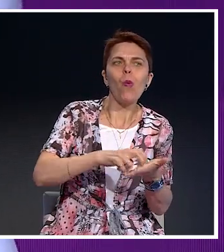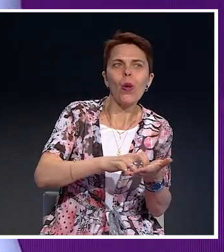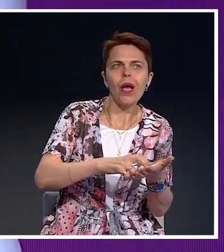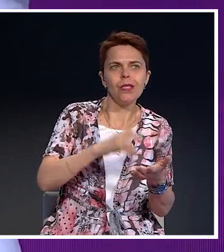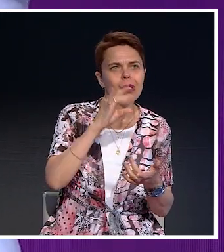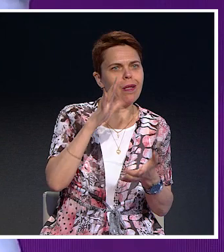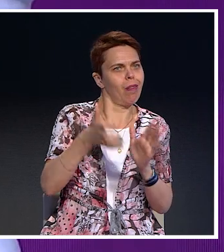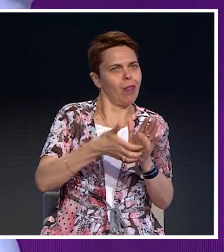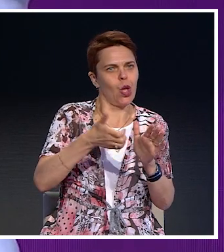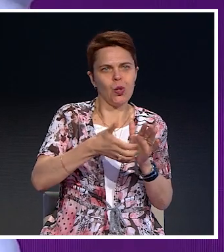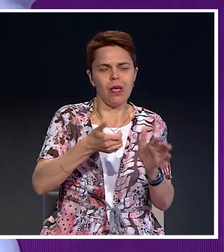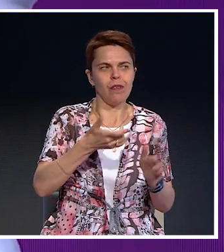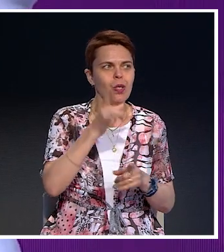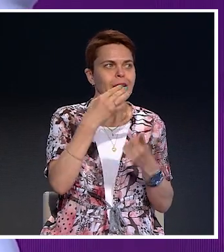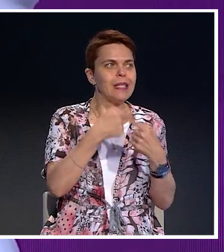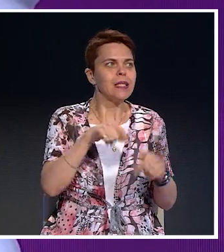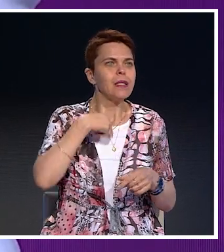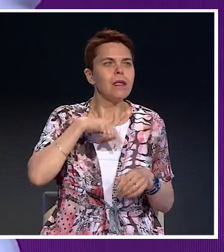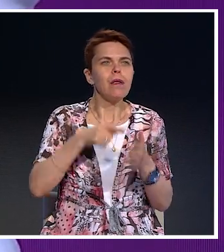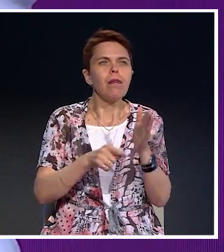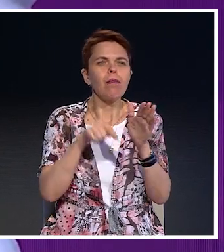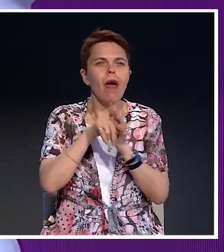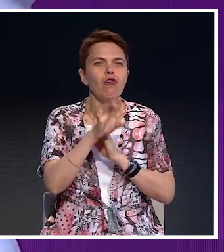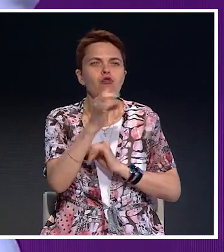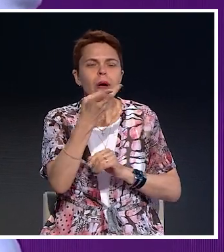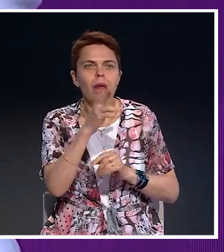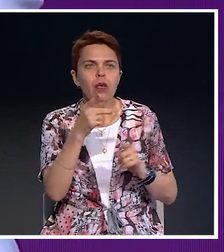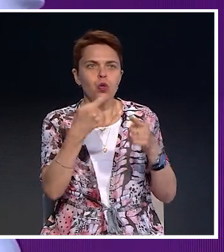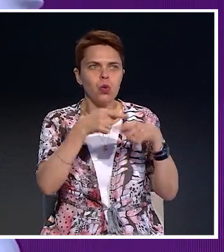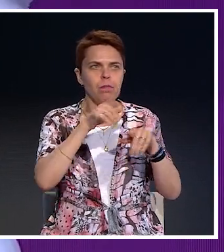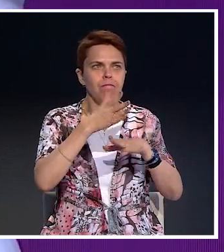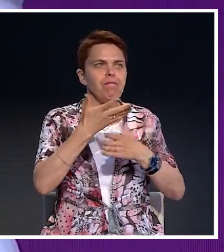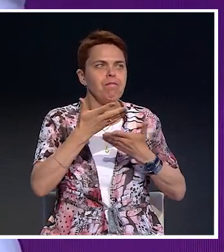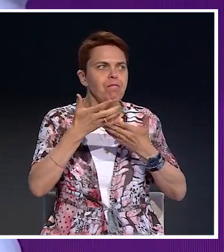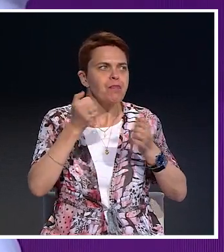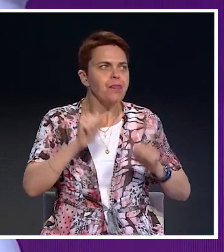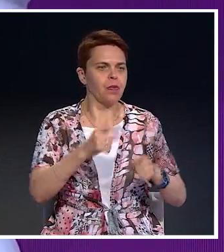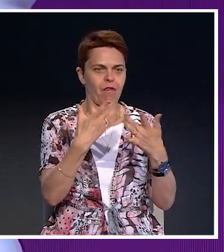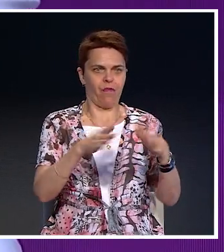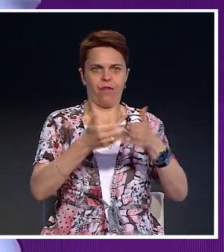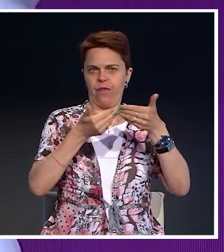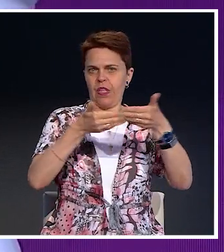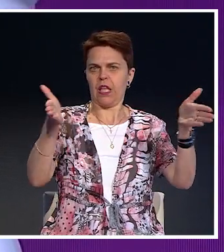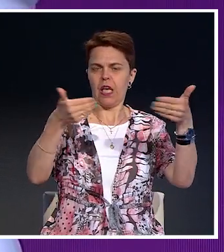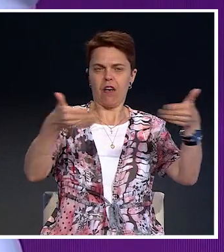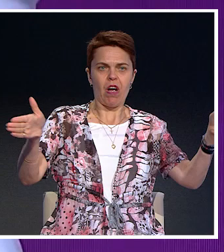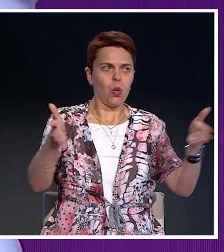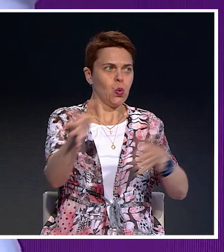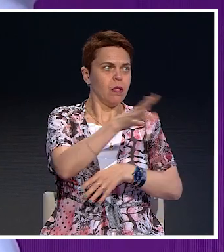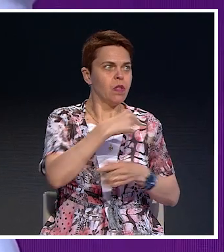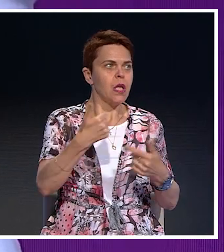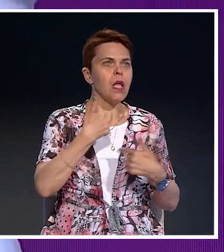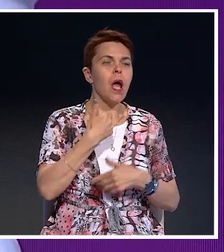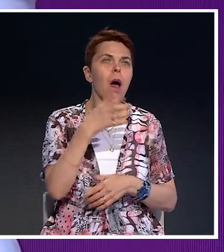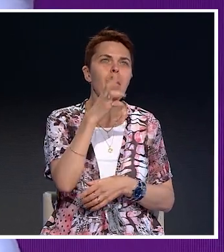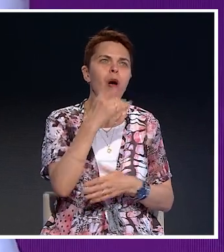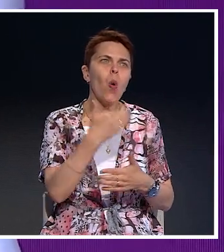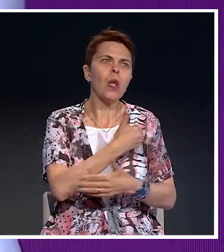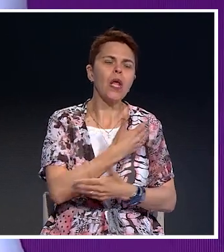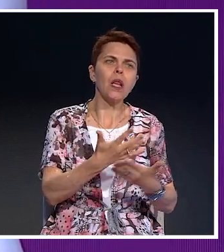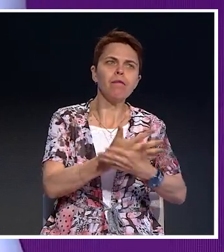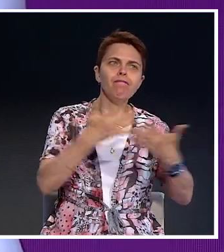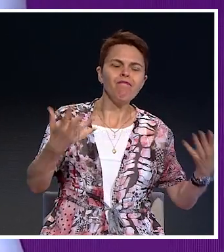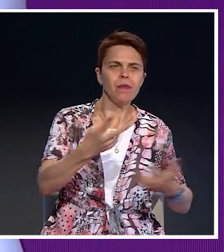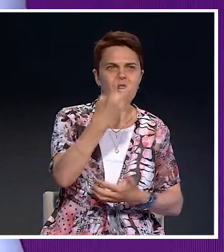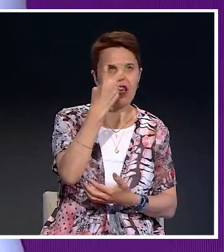не мають достатньо стрижня для того, щоб використовувати вікна можливостей, такі, як зараз відкриваються. І я би хотіла, насправді,